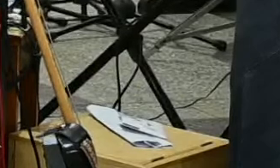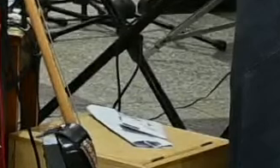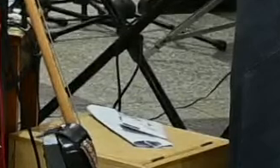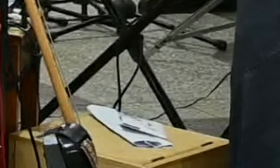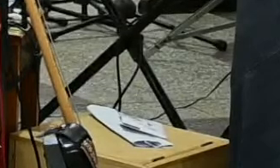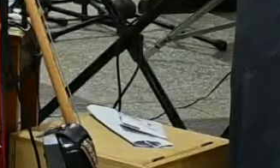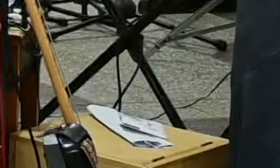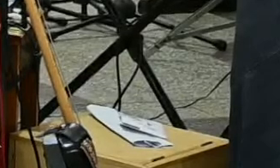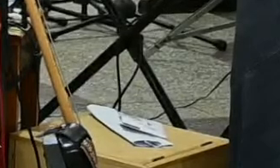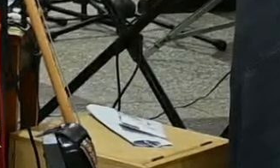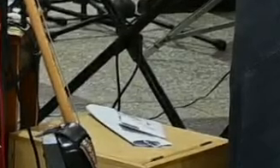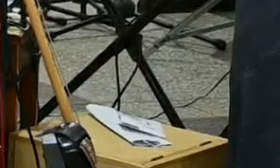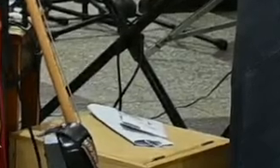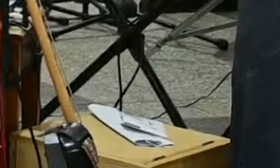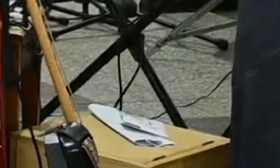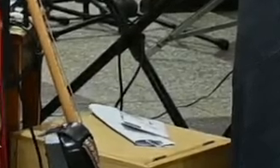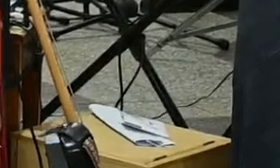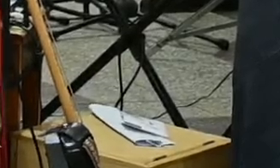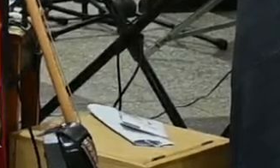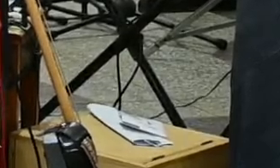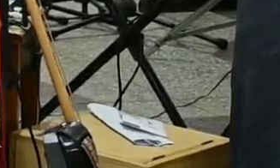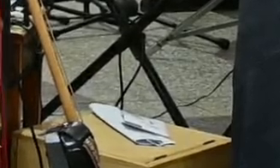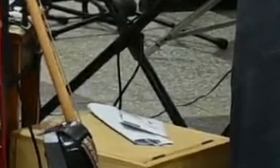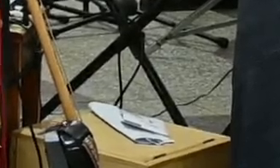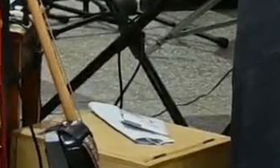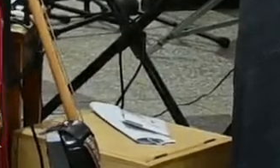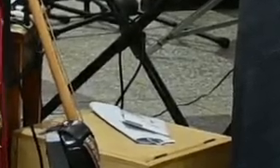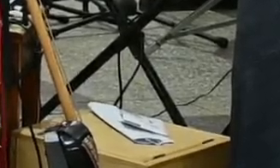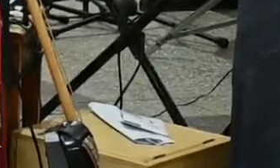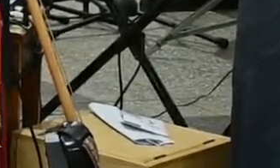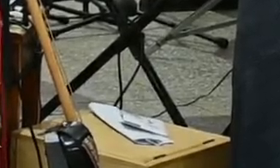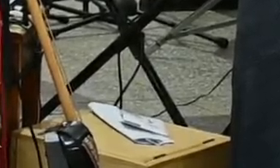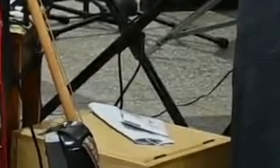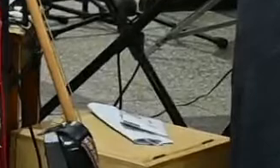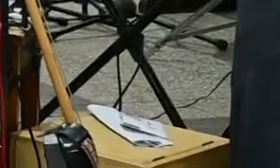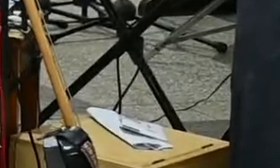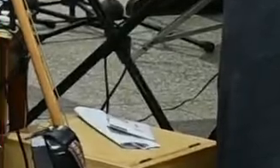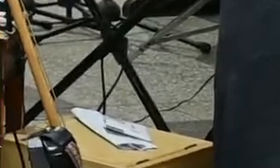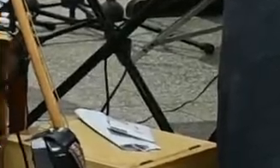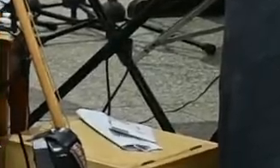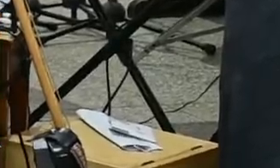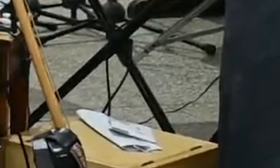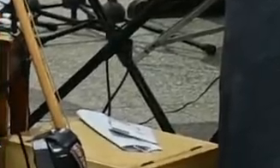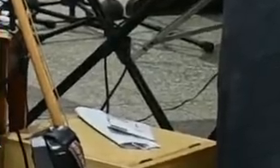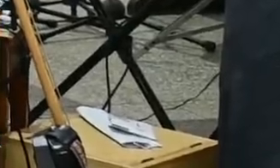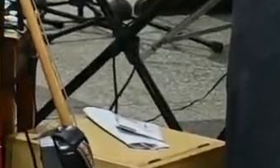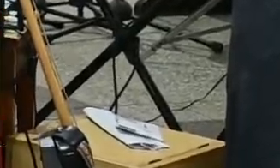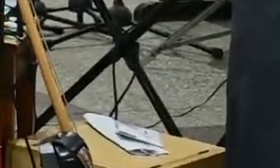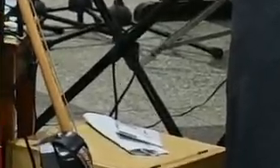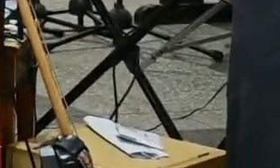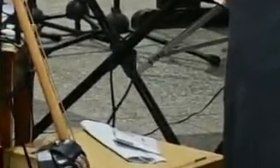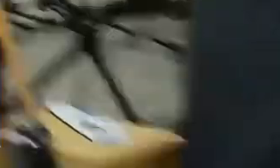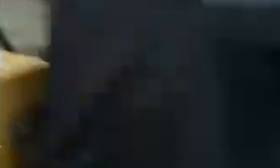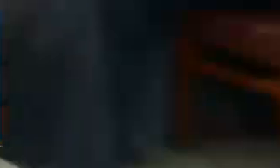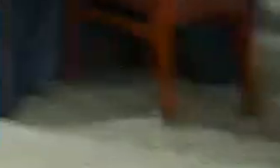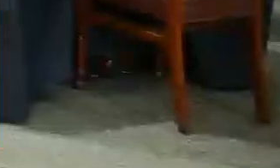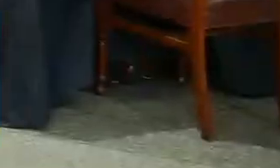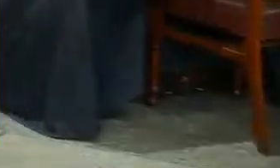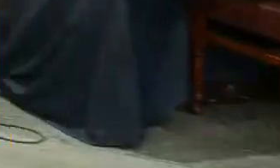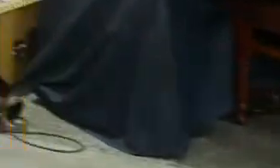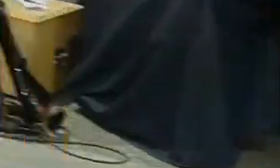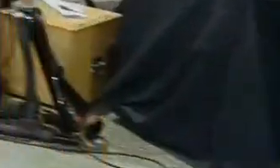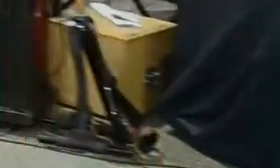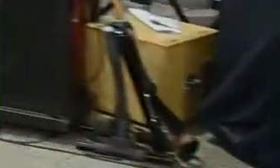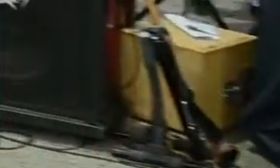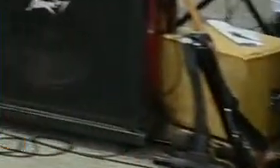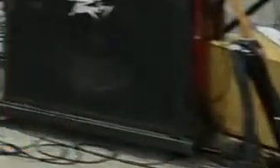mbariki, mbariki we, mbariki we. Amen, amen, amen, amen. Asanteni